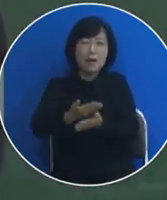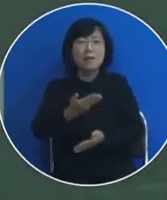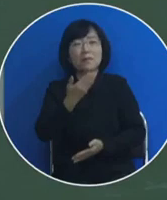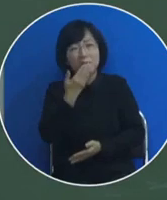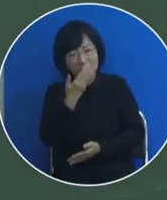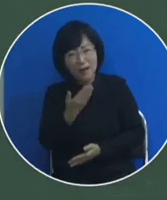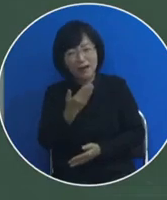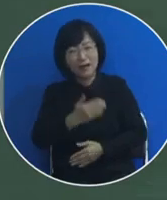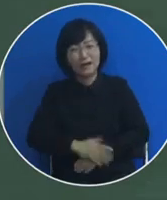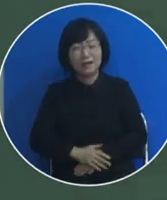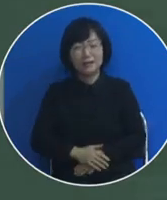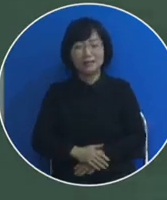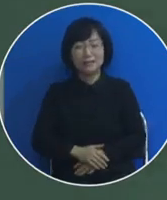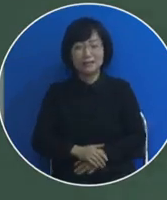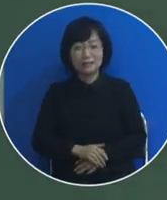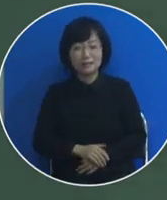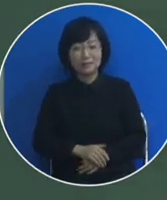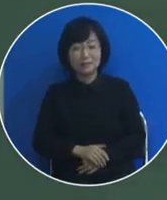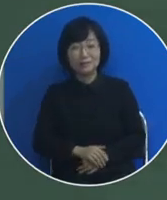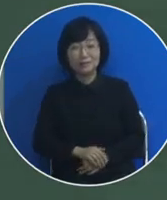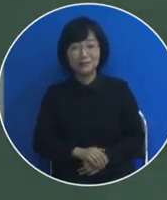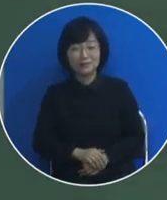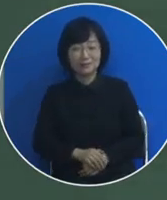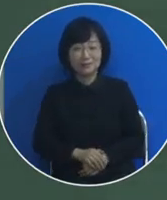이러다 보니까.